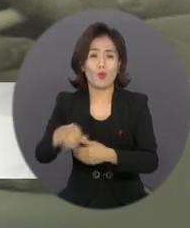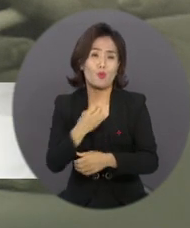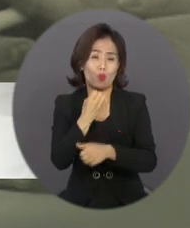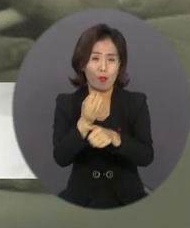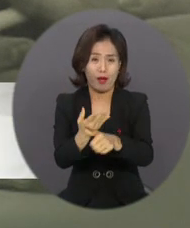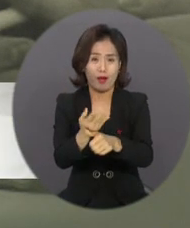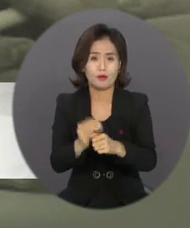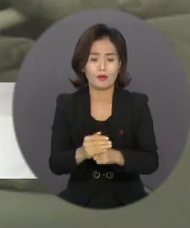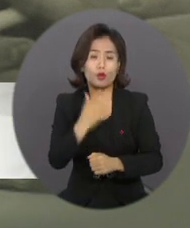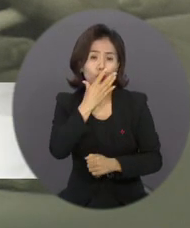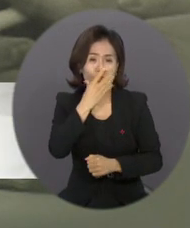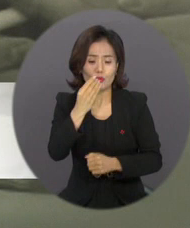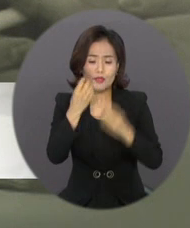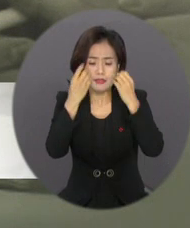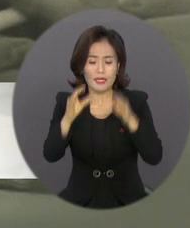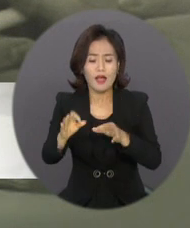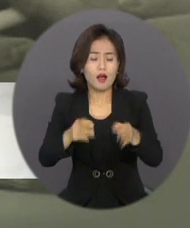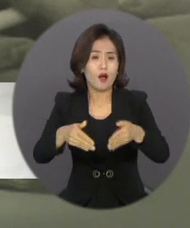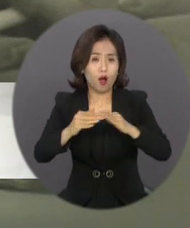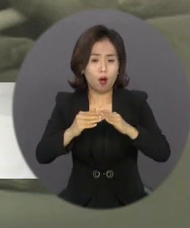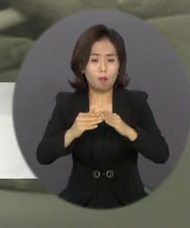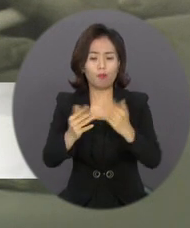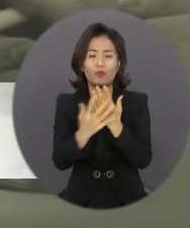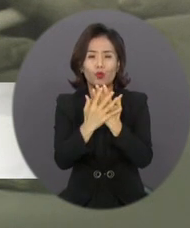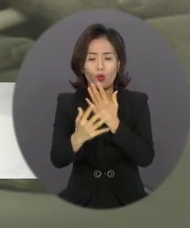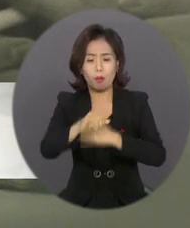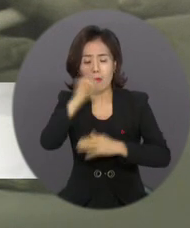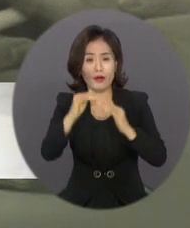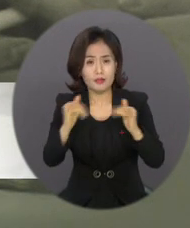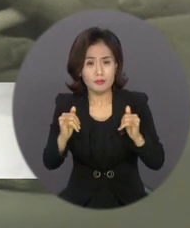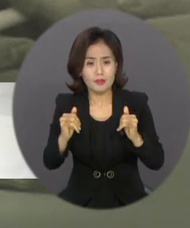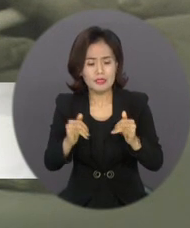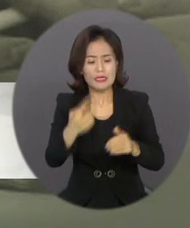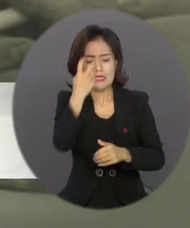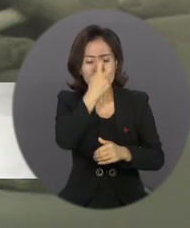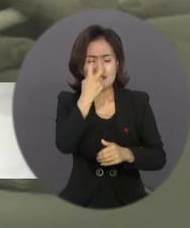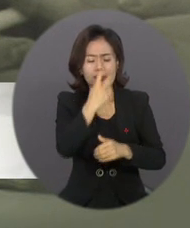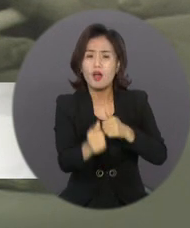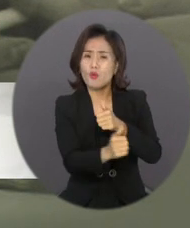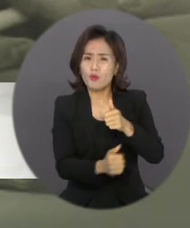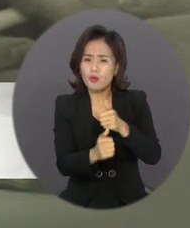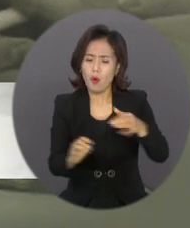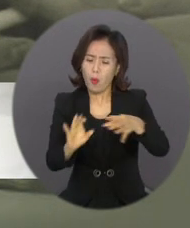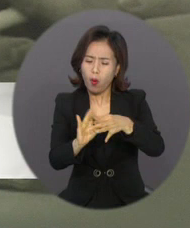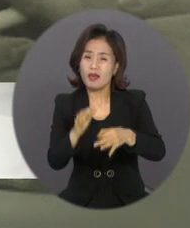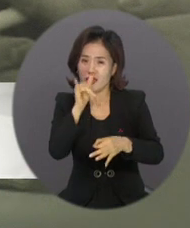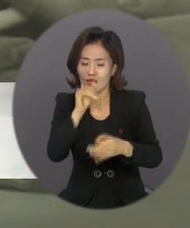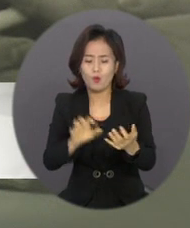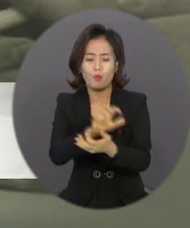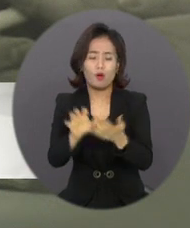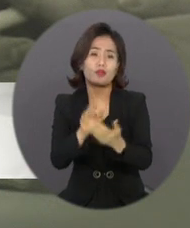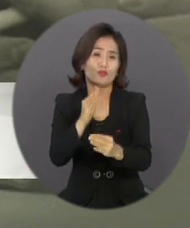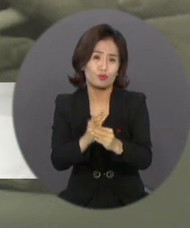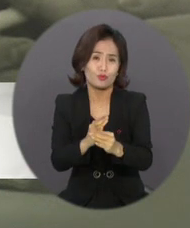고발합니다 순천 창업 경진대회 일부 수상자들이 심사위원과 이해관계가 얽혀 있다는 논란이 제기되고 있는데요